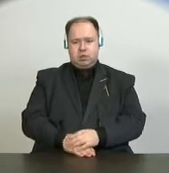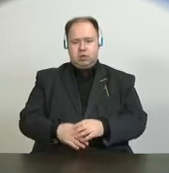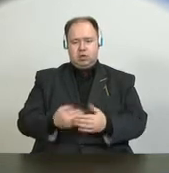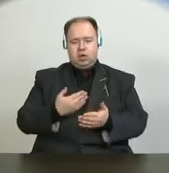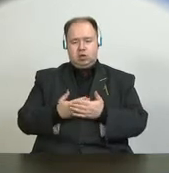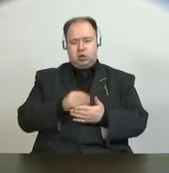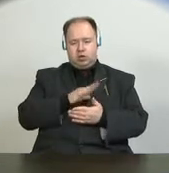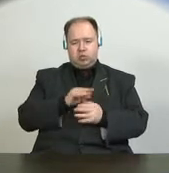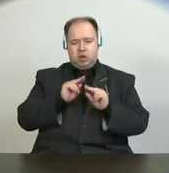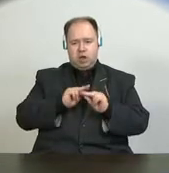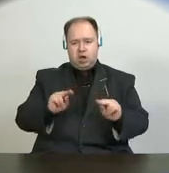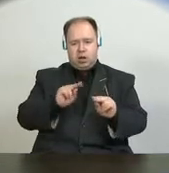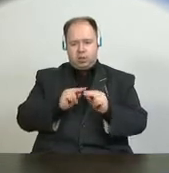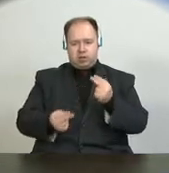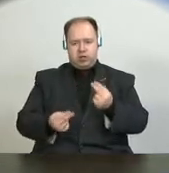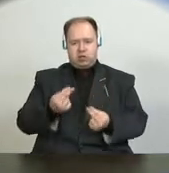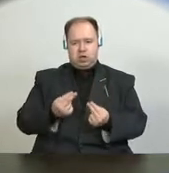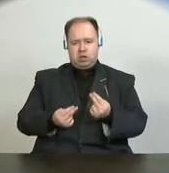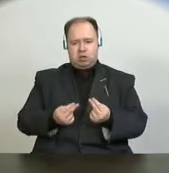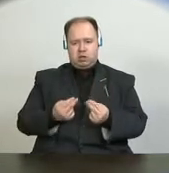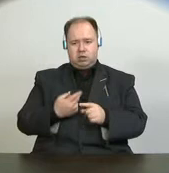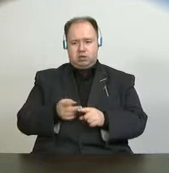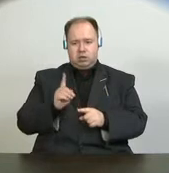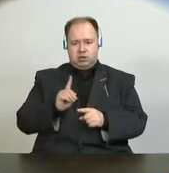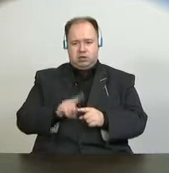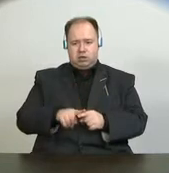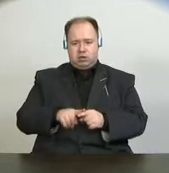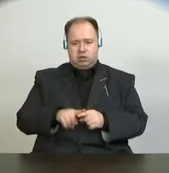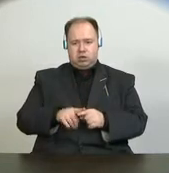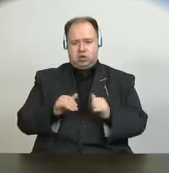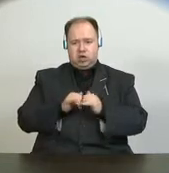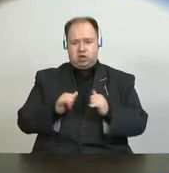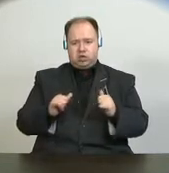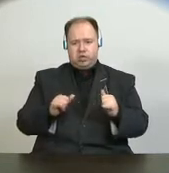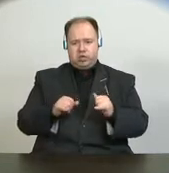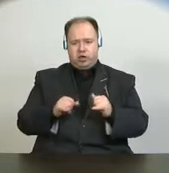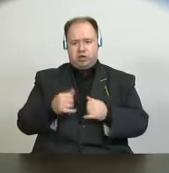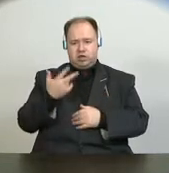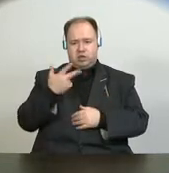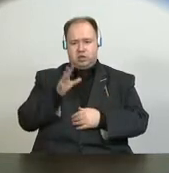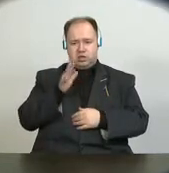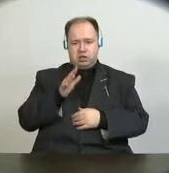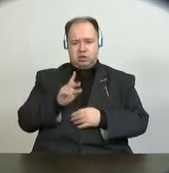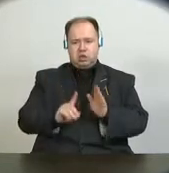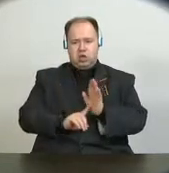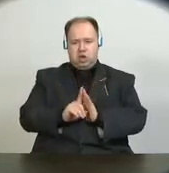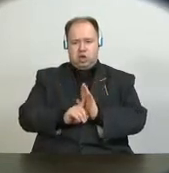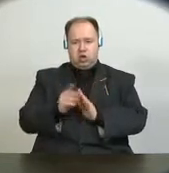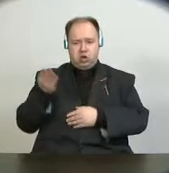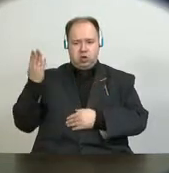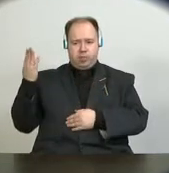образовательные игры которые развивались напряжение последних тридцати лет но поначалу